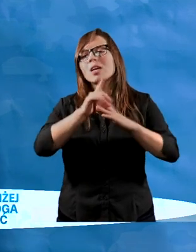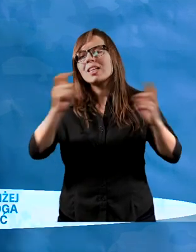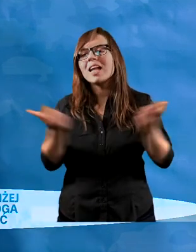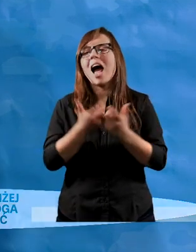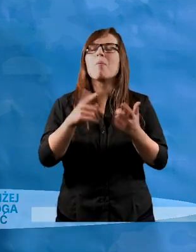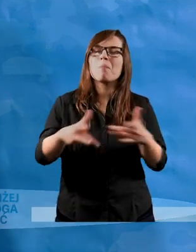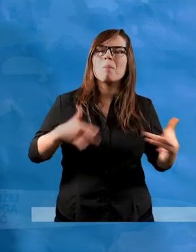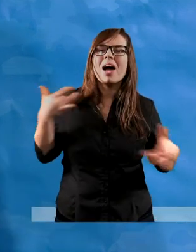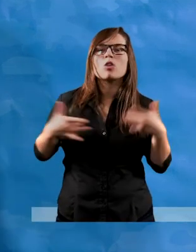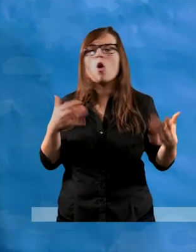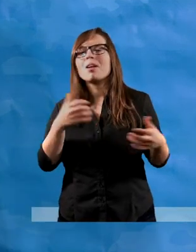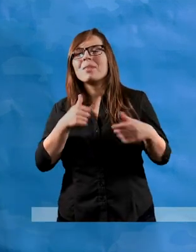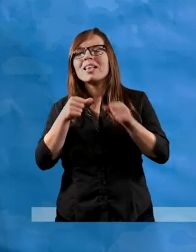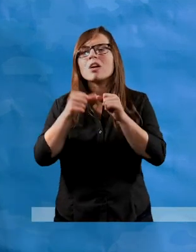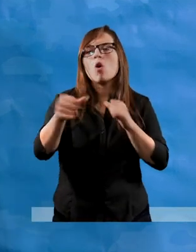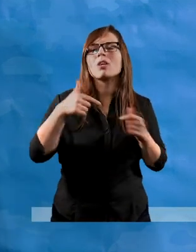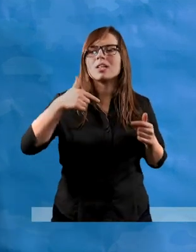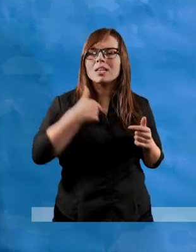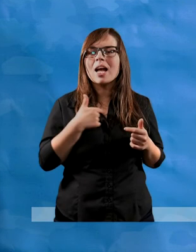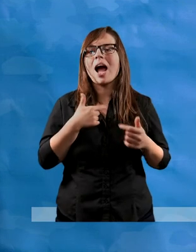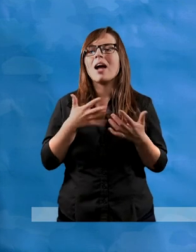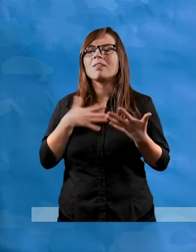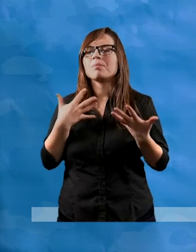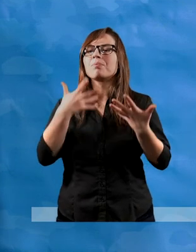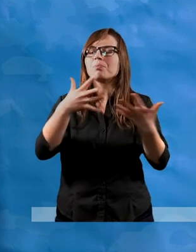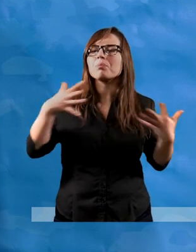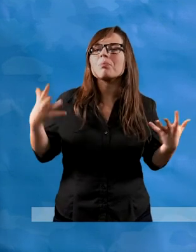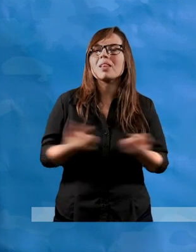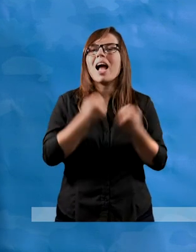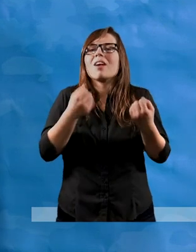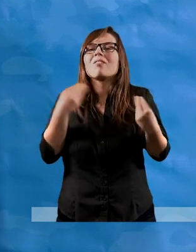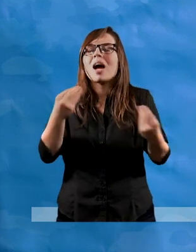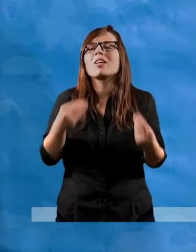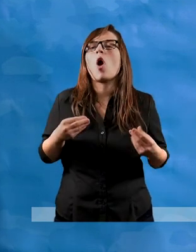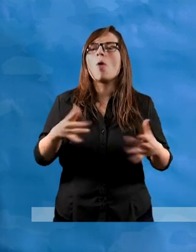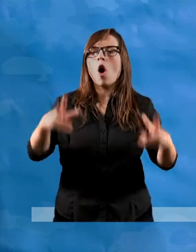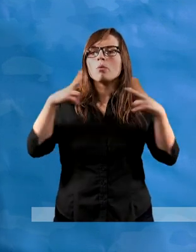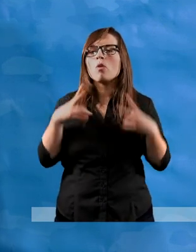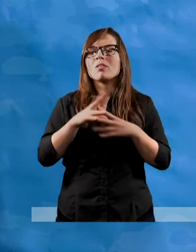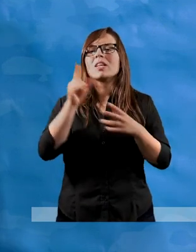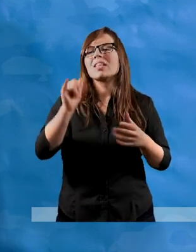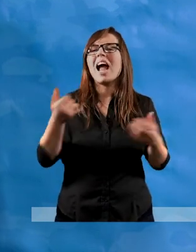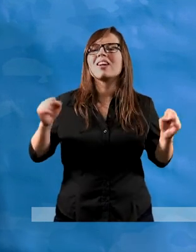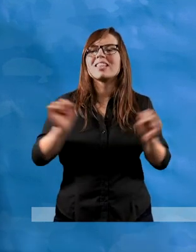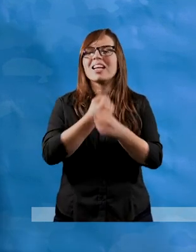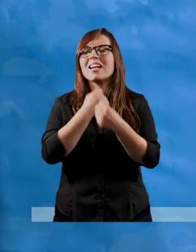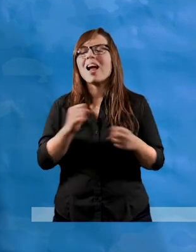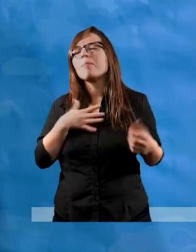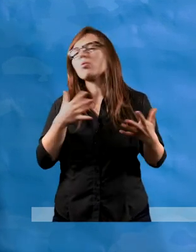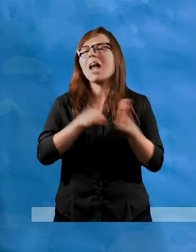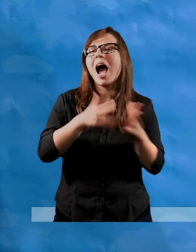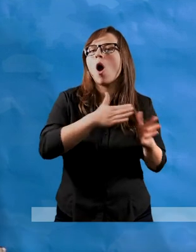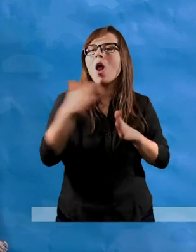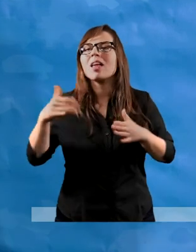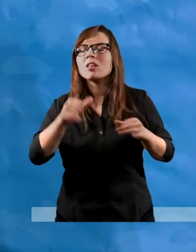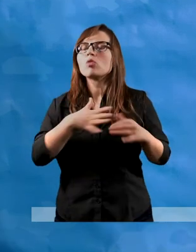takim męczącym tygodniu gonitwy ja znajduję wspaniały odpoczynek, relaks, jakąś niesamowitą siłę na kolejny tydzień.